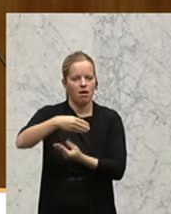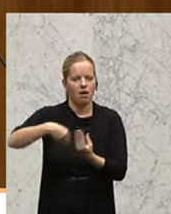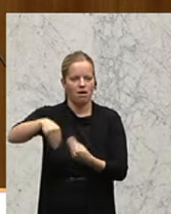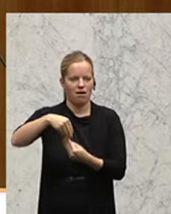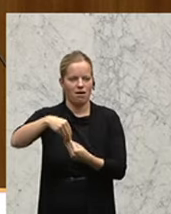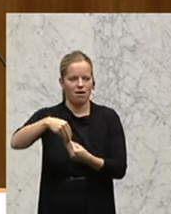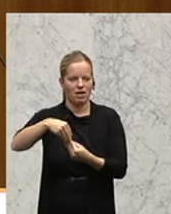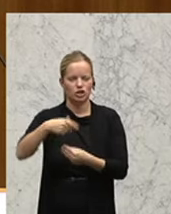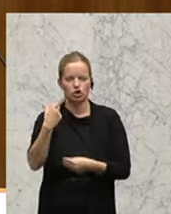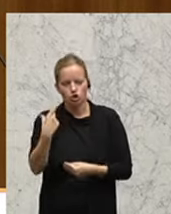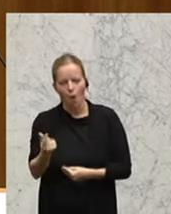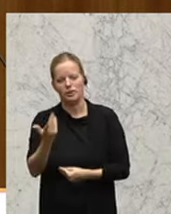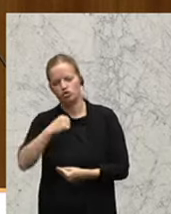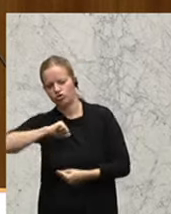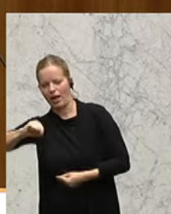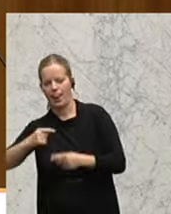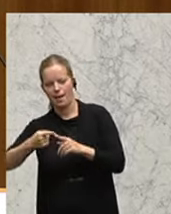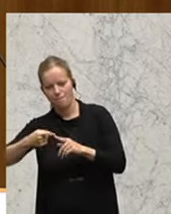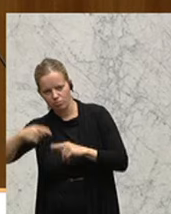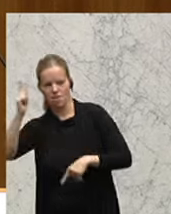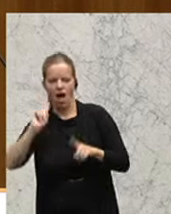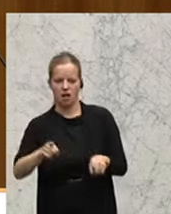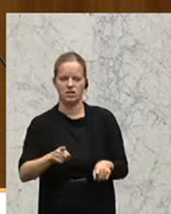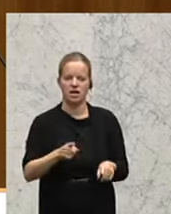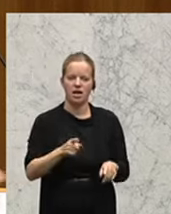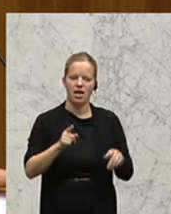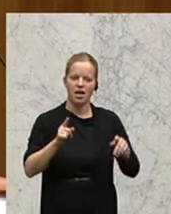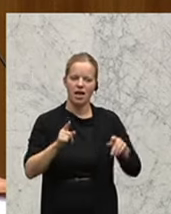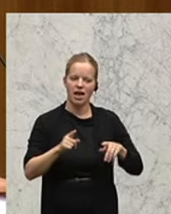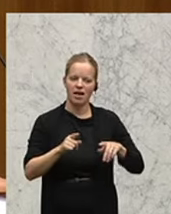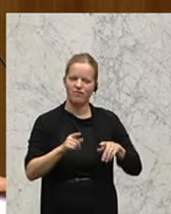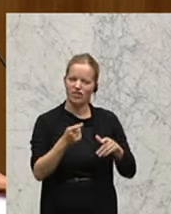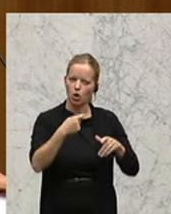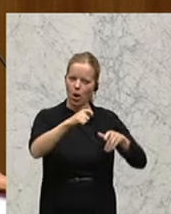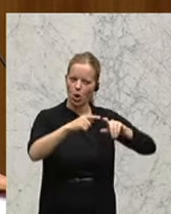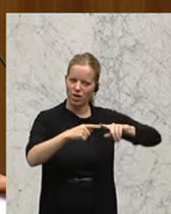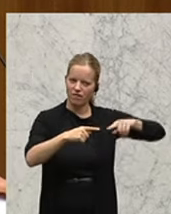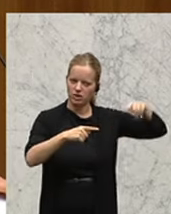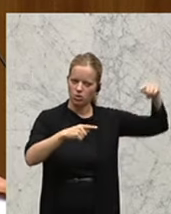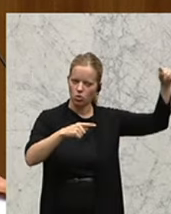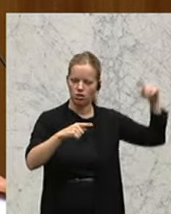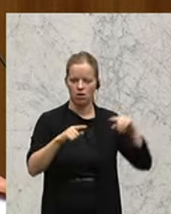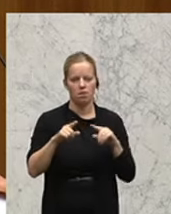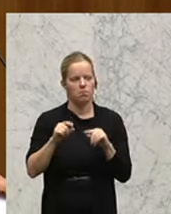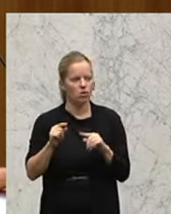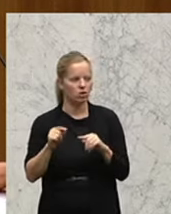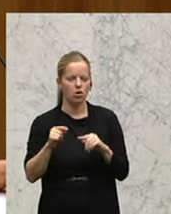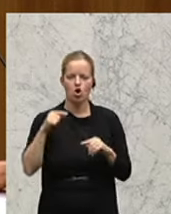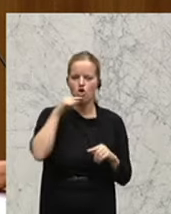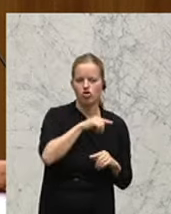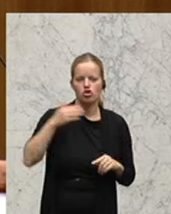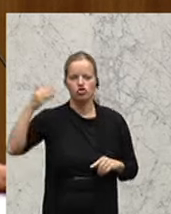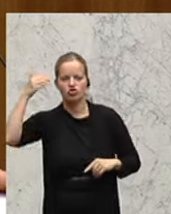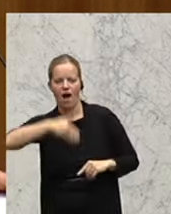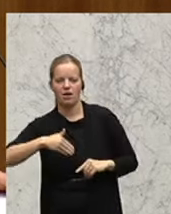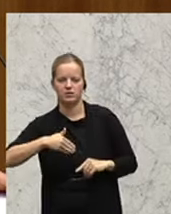wie die Inflation. Also da futtern sich diese Apparate, diese rot-schwarzen, an und legen ein bisschen Fett zu auf